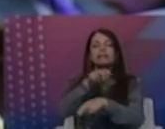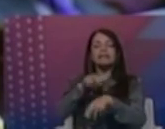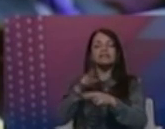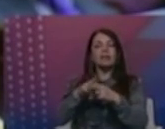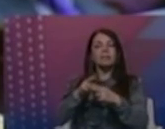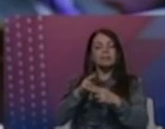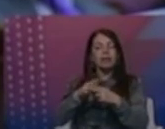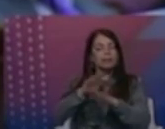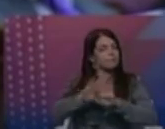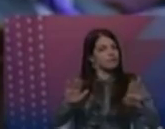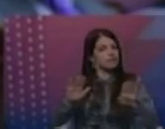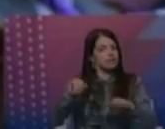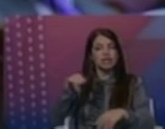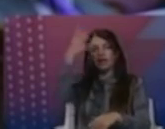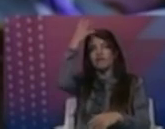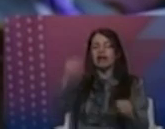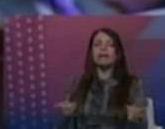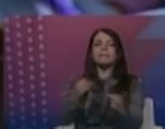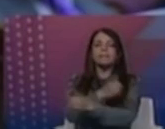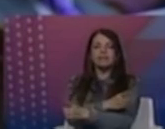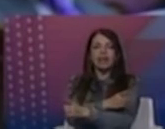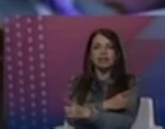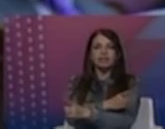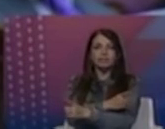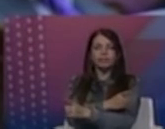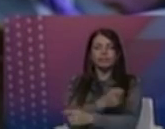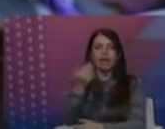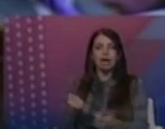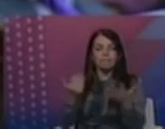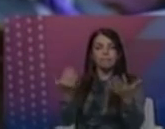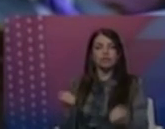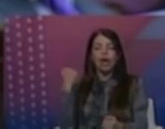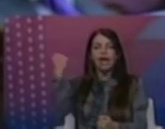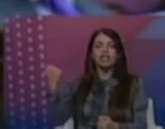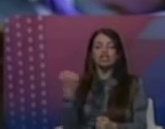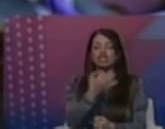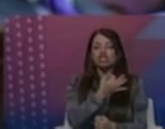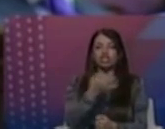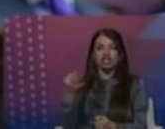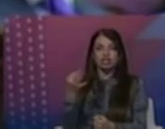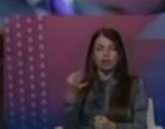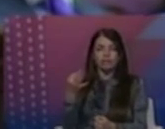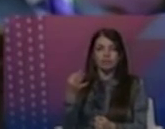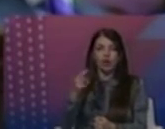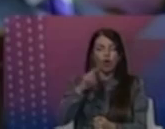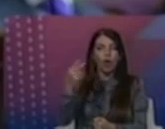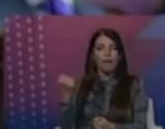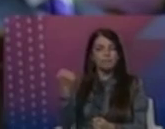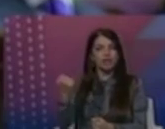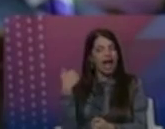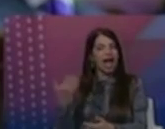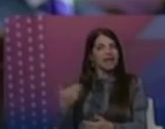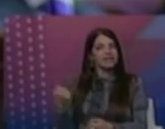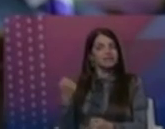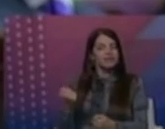jekk jinbidel dan il-gvern. Hemm bżonn enerġija ġdida u ħeġġa ta' tim